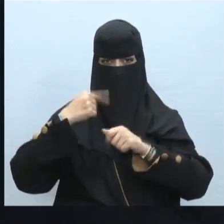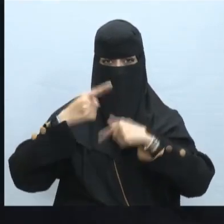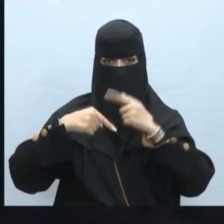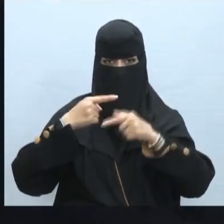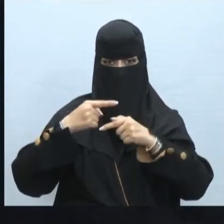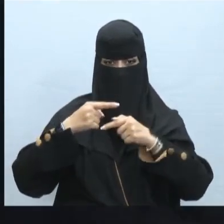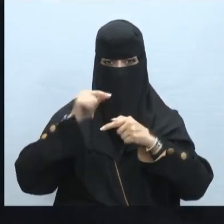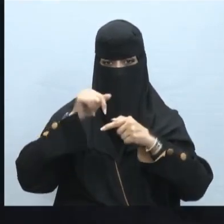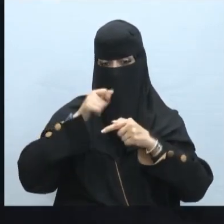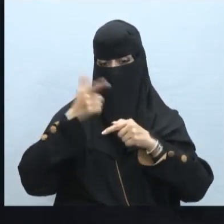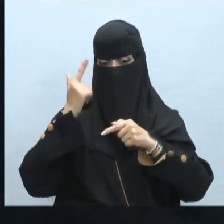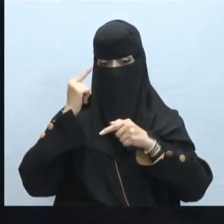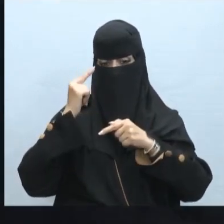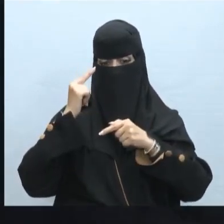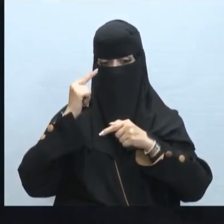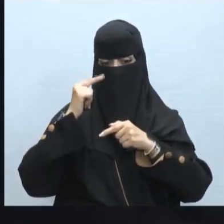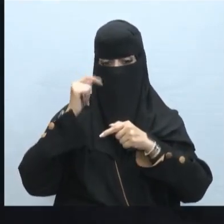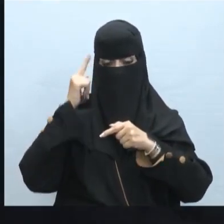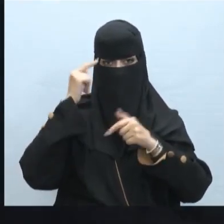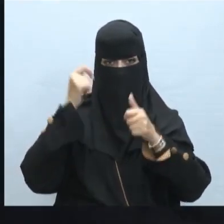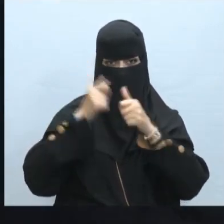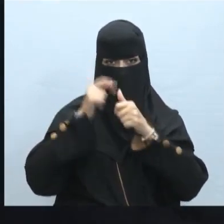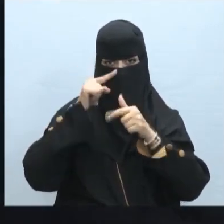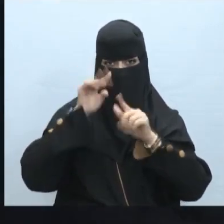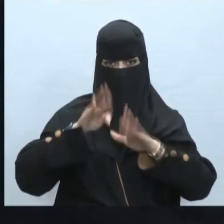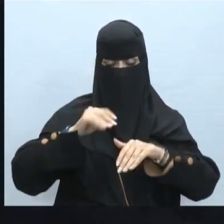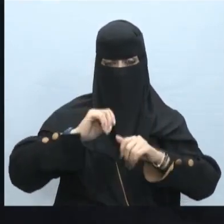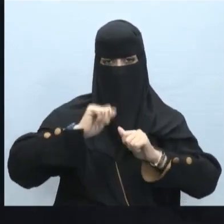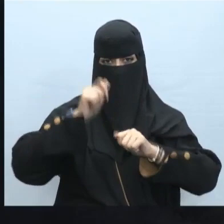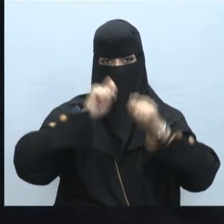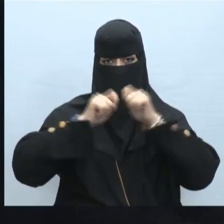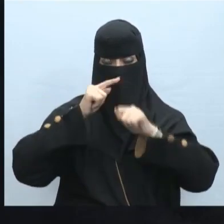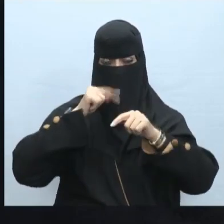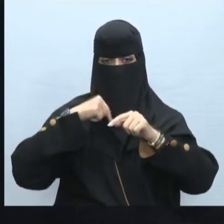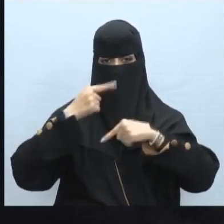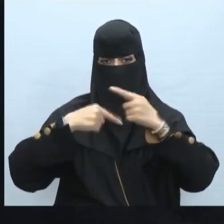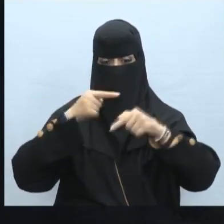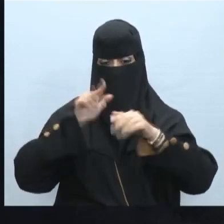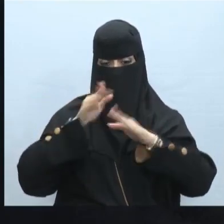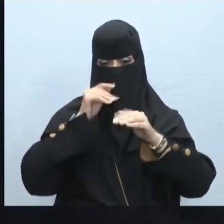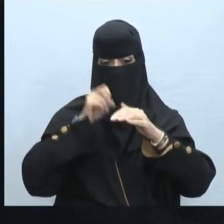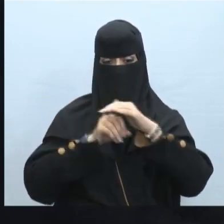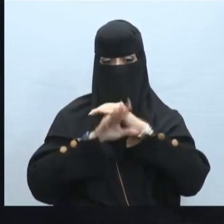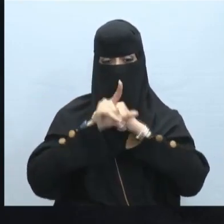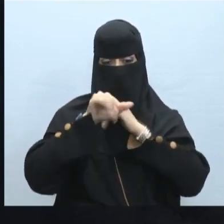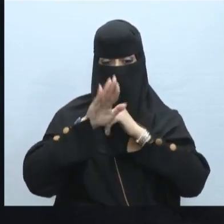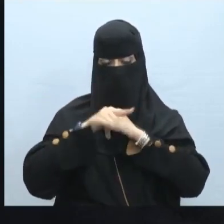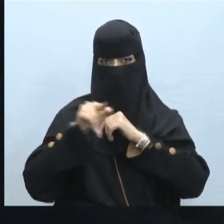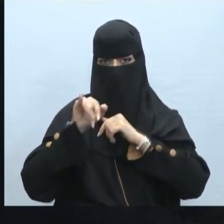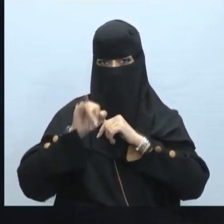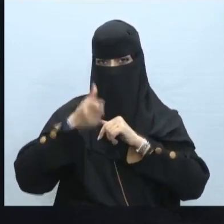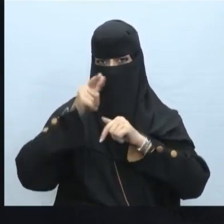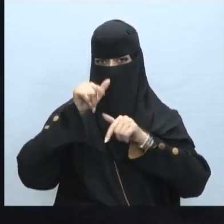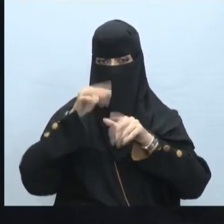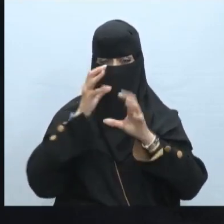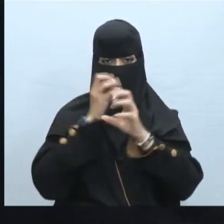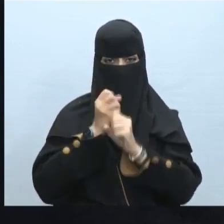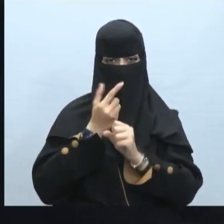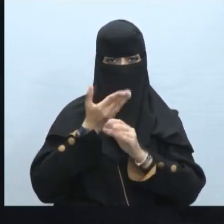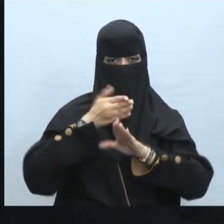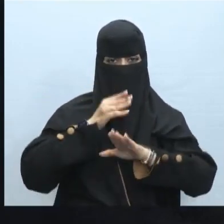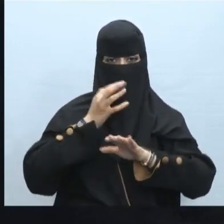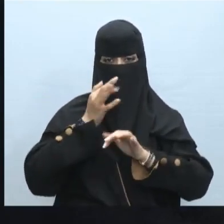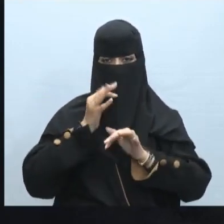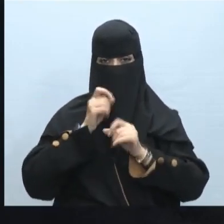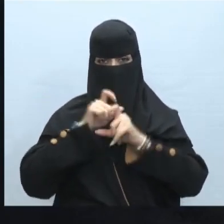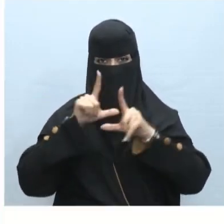في الدرس السابق تذكر انك تستخدم سمارت ارت عاده لاظهار شيء ما لذا حافظ على البساطه